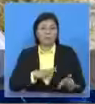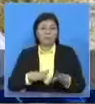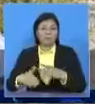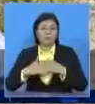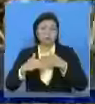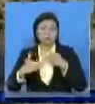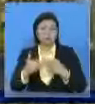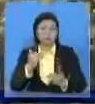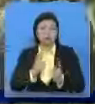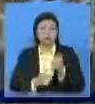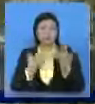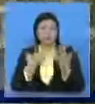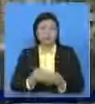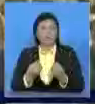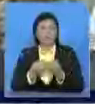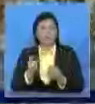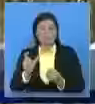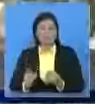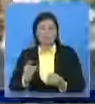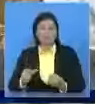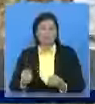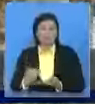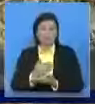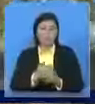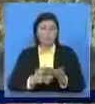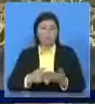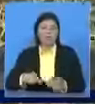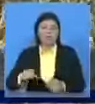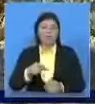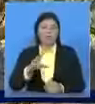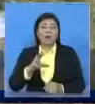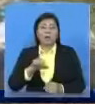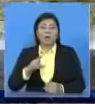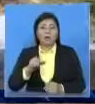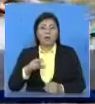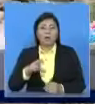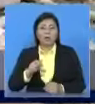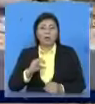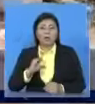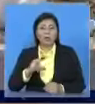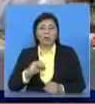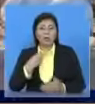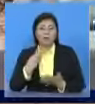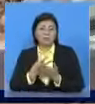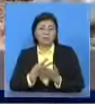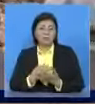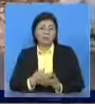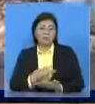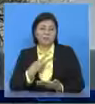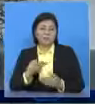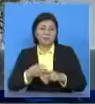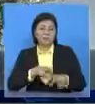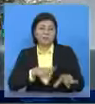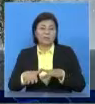еженедельно более 10 человек выходит на уборку на реки каргала и элекк но не смотря на все старания добровольцев горожане